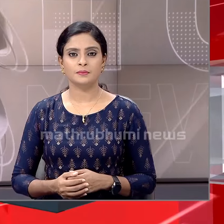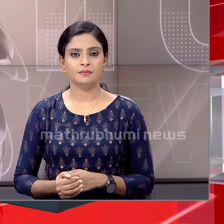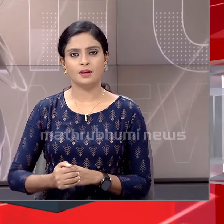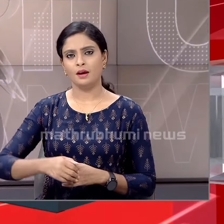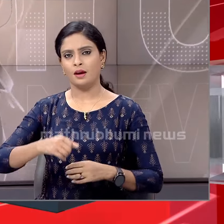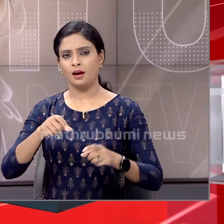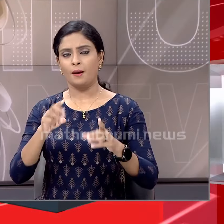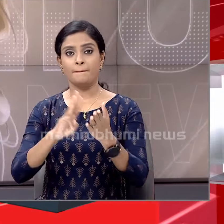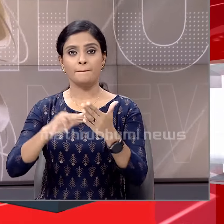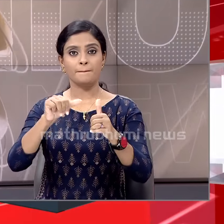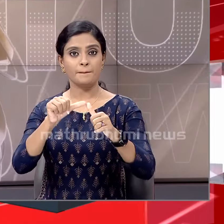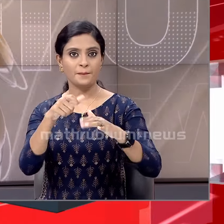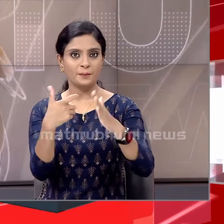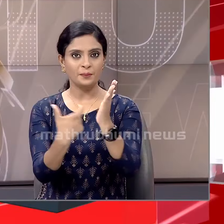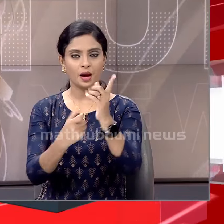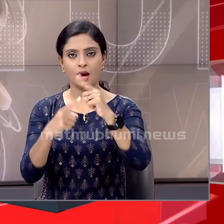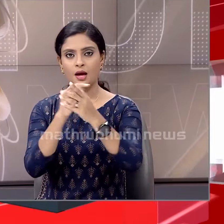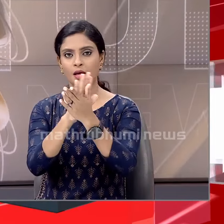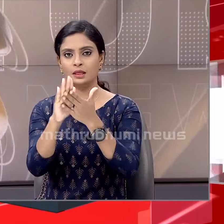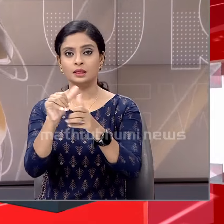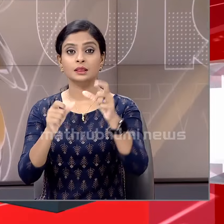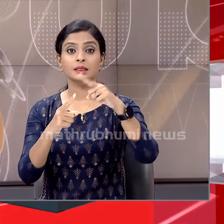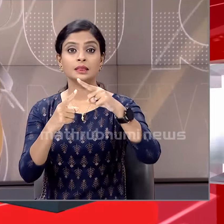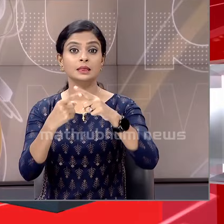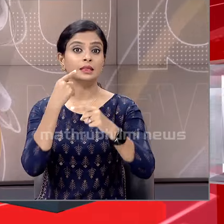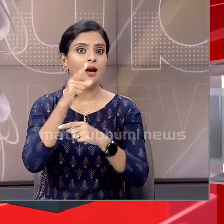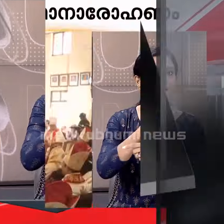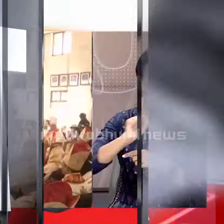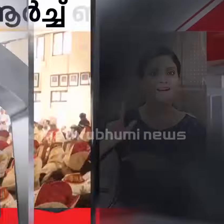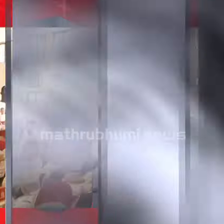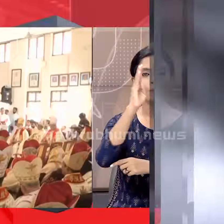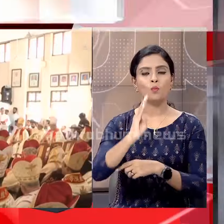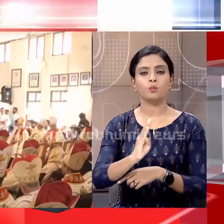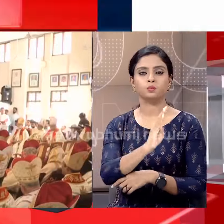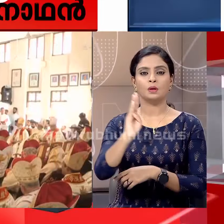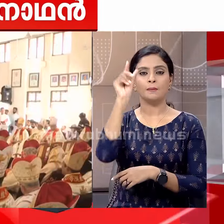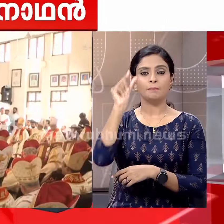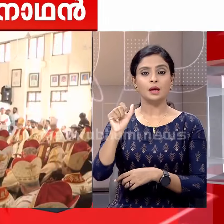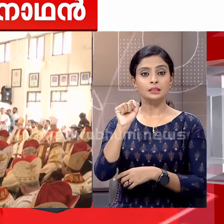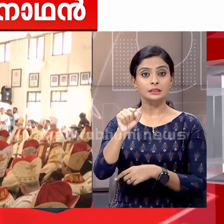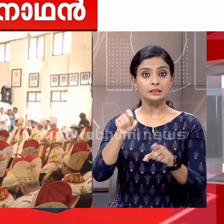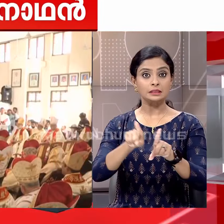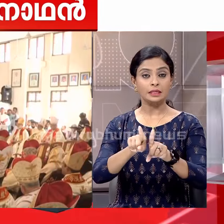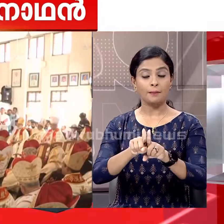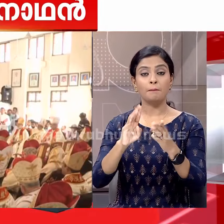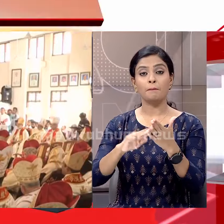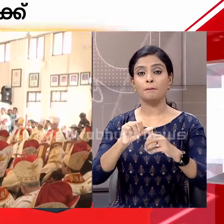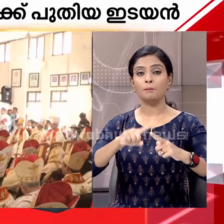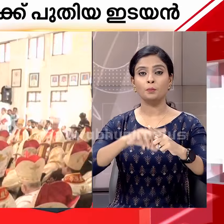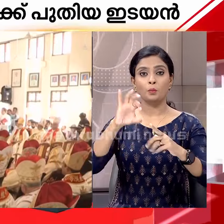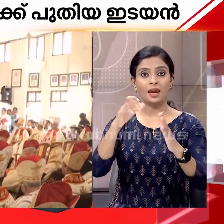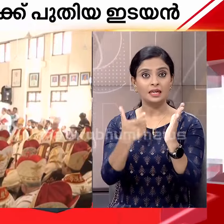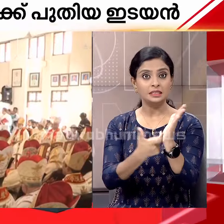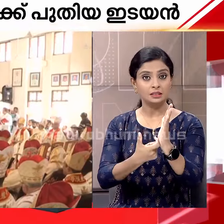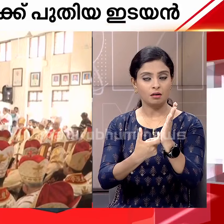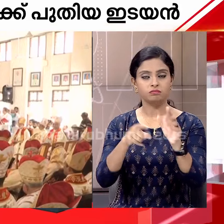മാർത്തട്ടിൽ പിതാവിൻ്റെ സ്ഥാനാരോഹണ ചടങ്ങുകളിലേക്ക് നമ്മൾ കിടക്കുകയാണ്. സിറോ മലബാർ സഭയുടെ മേജർ ആർച്ച് ബിഷപ്പായി തിരഞ്ഞെടുക്കപ്പെട്ട ബിഷപ്പ് റാഫേൽ